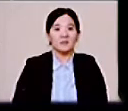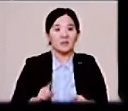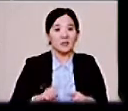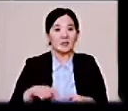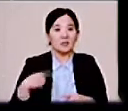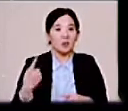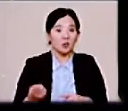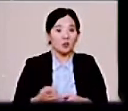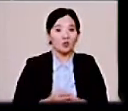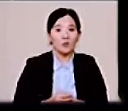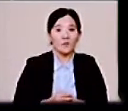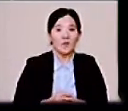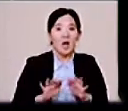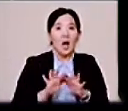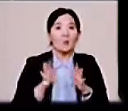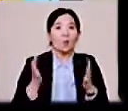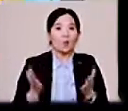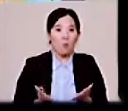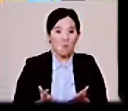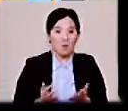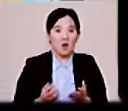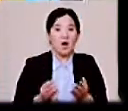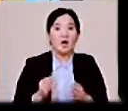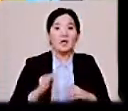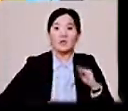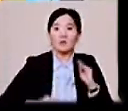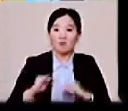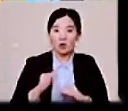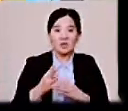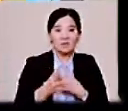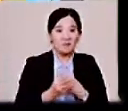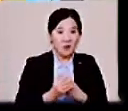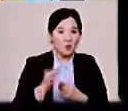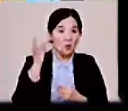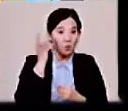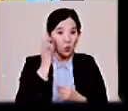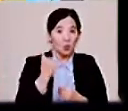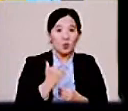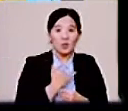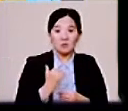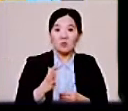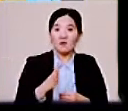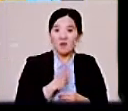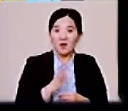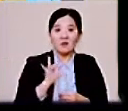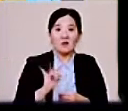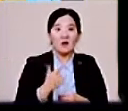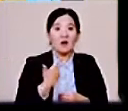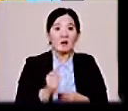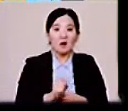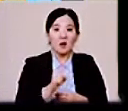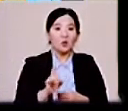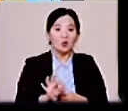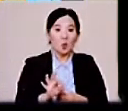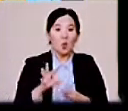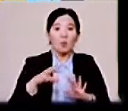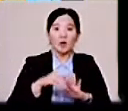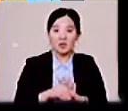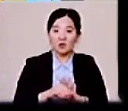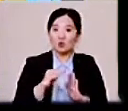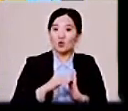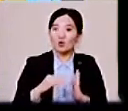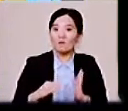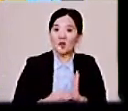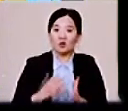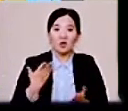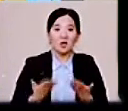Следующее. Объем раствора. Ведь мы с вами помним, что у нас бывают и газообразные составляющие,